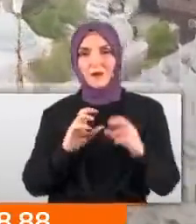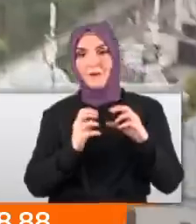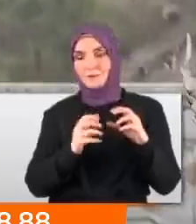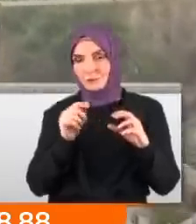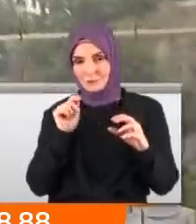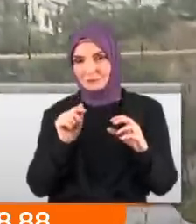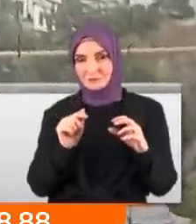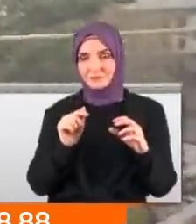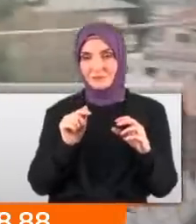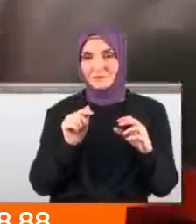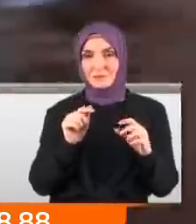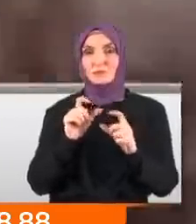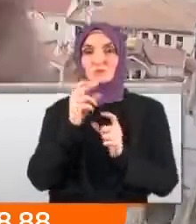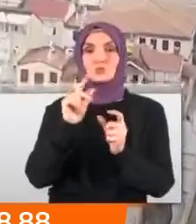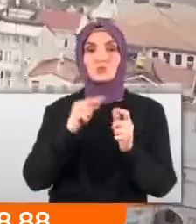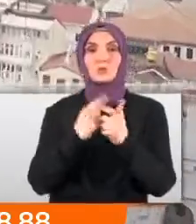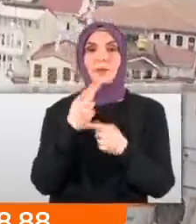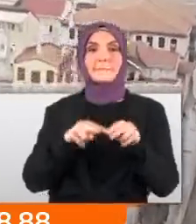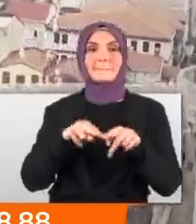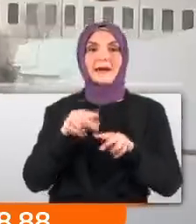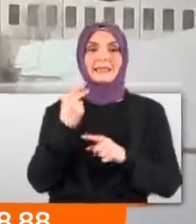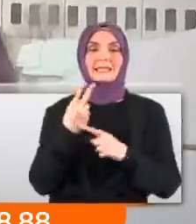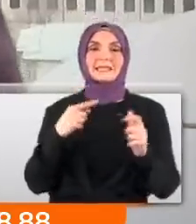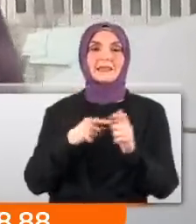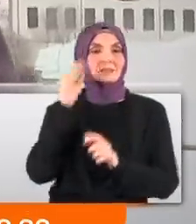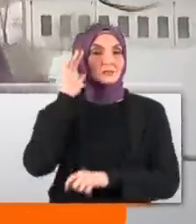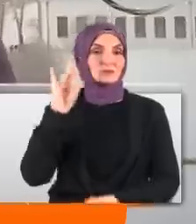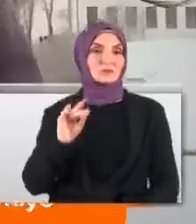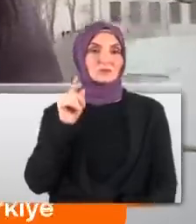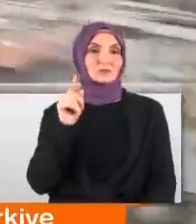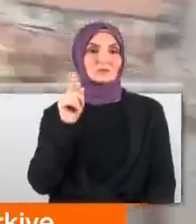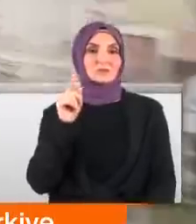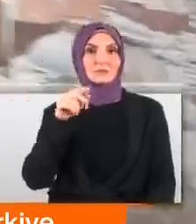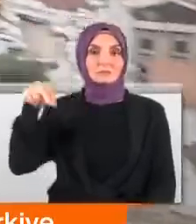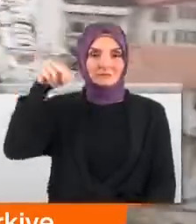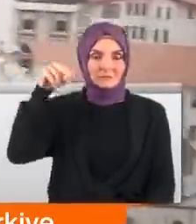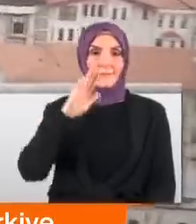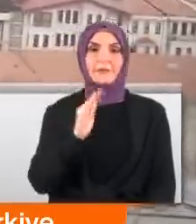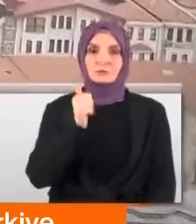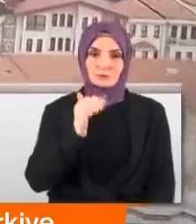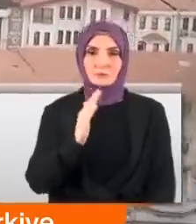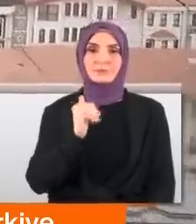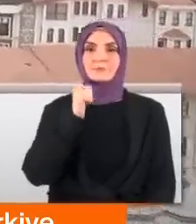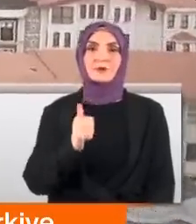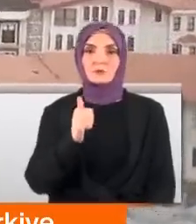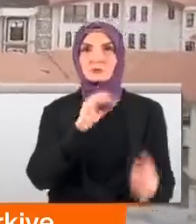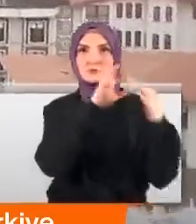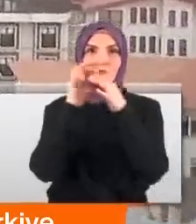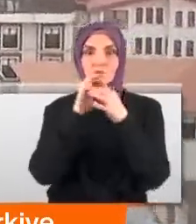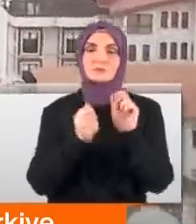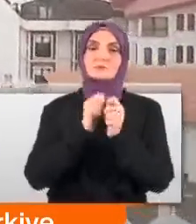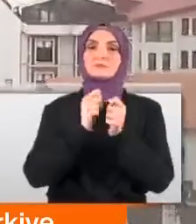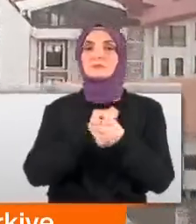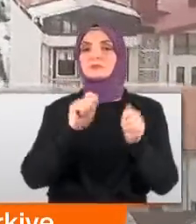ve çalışmalarına son sürat devam ediyorlar. Yazı değişecek. 5 günde bir değiştiriyoruz yazımızı. Karşı minareyle bu minare arasında bir düzenek kuruyoruz. Oraya